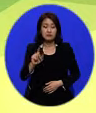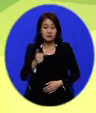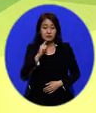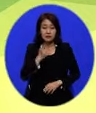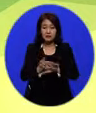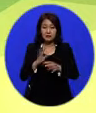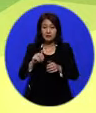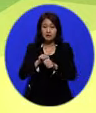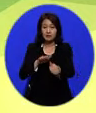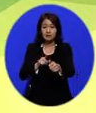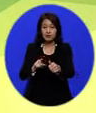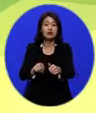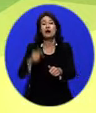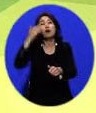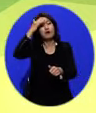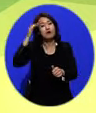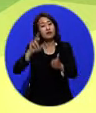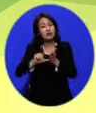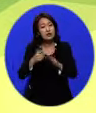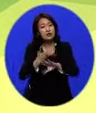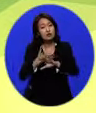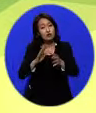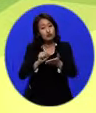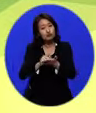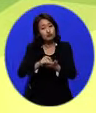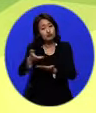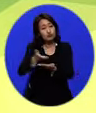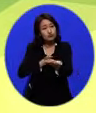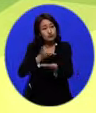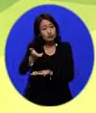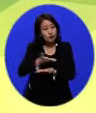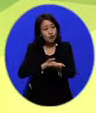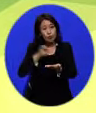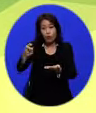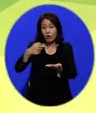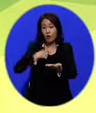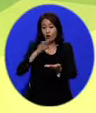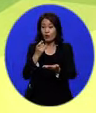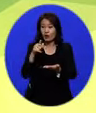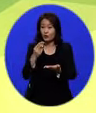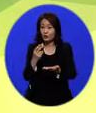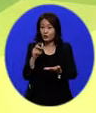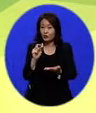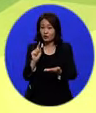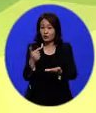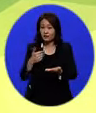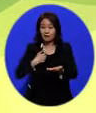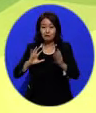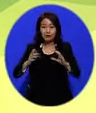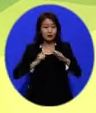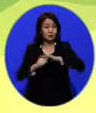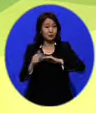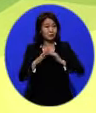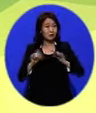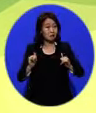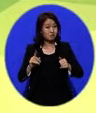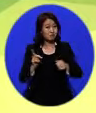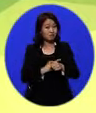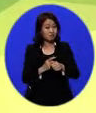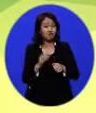청소년기에 외국인하고 펜팔했어. 얘한테는 내가 애교관이네. 내가 나라를 대표하는 사람이네.